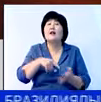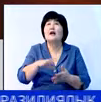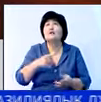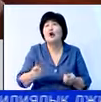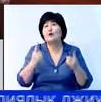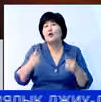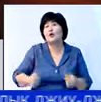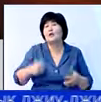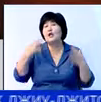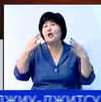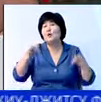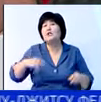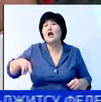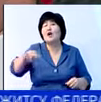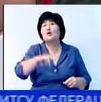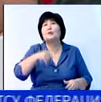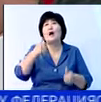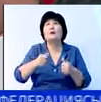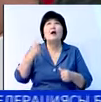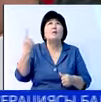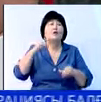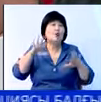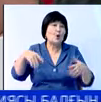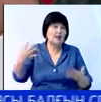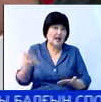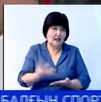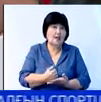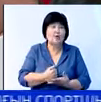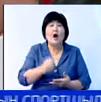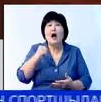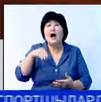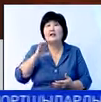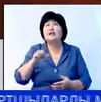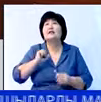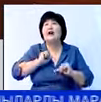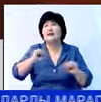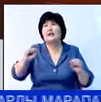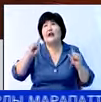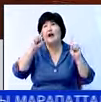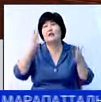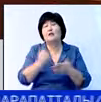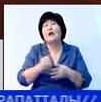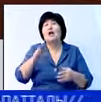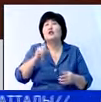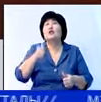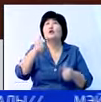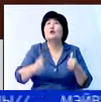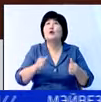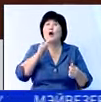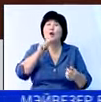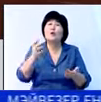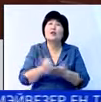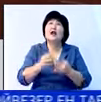Тұғыры биік тәуелсіздік атты республикалық аламанда жүлделі бірінші орынға ие болып, айтыс ақтаңгері атанған болатын. Жыр додаларында олжа салып